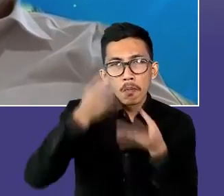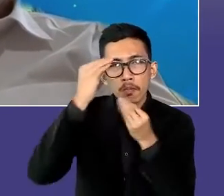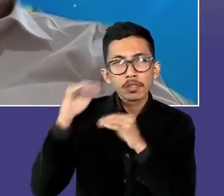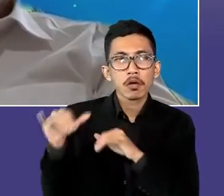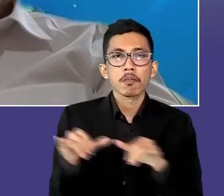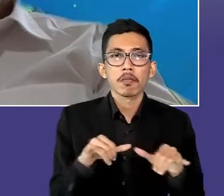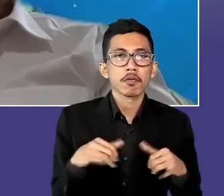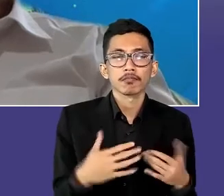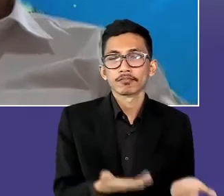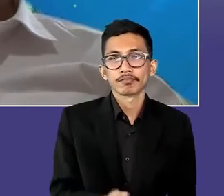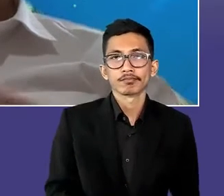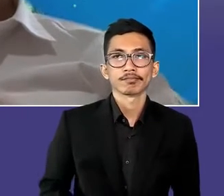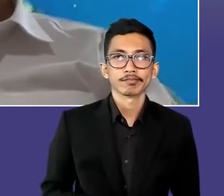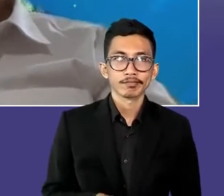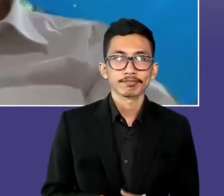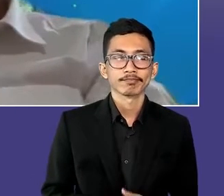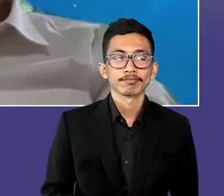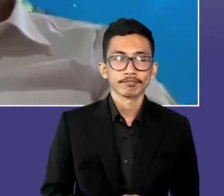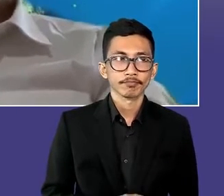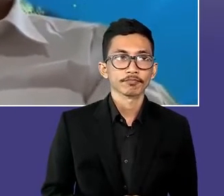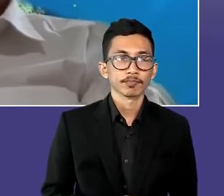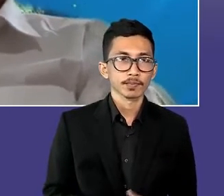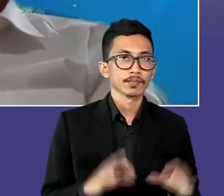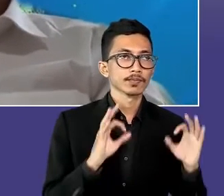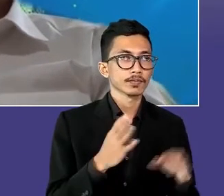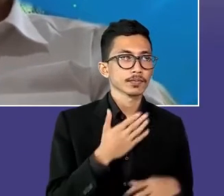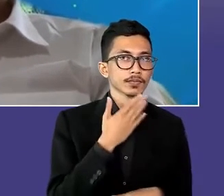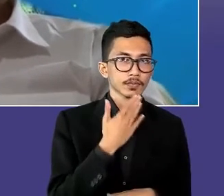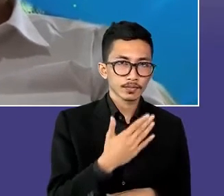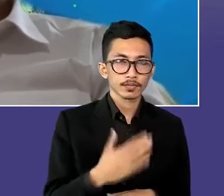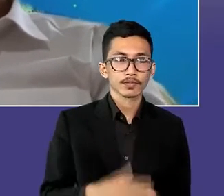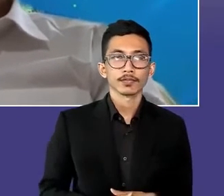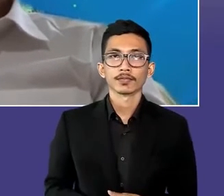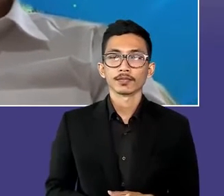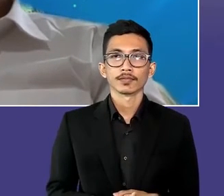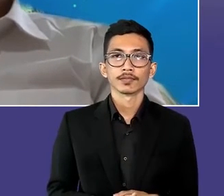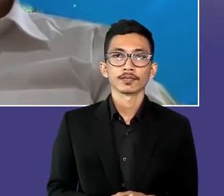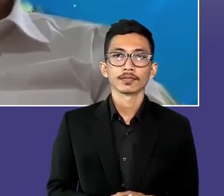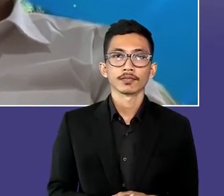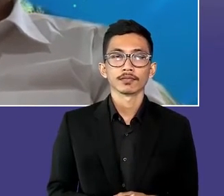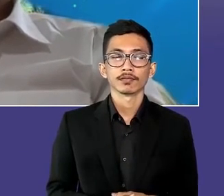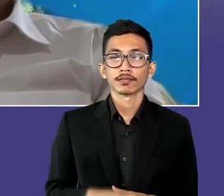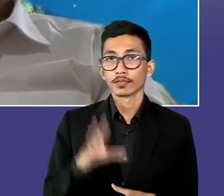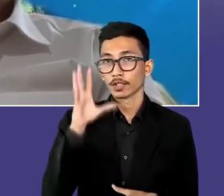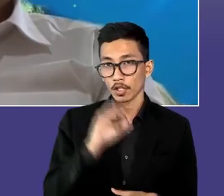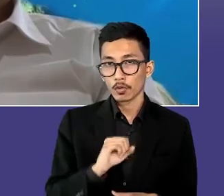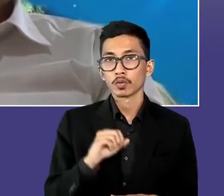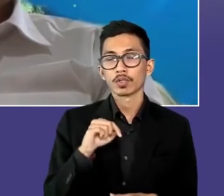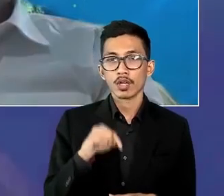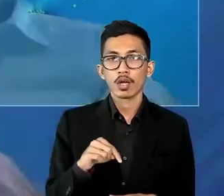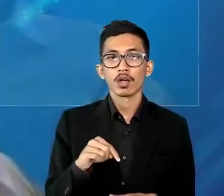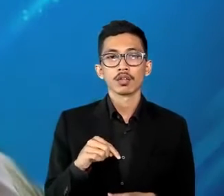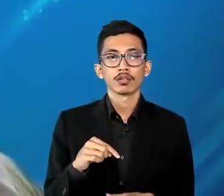pemahamannya dokter, silakan. Baik, terima kasih Mas. Jadi kita tahu bahwa kita